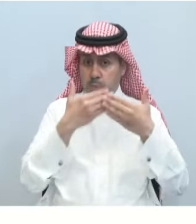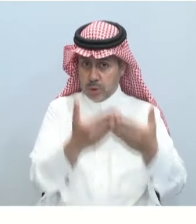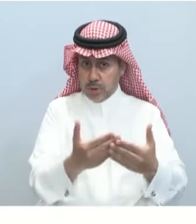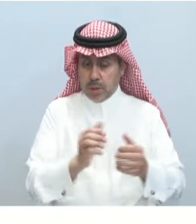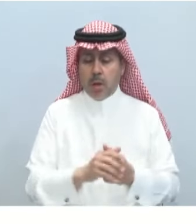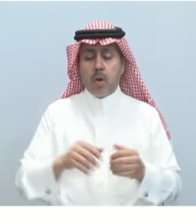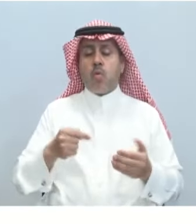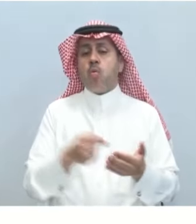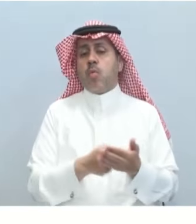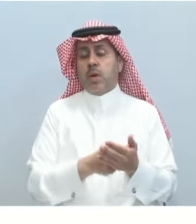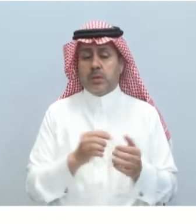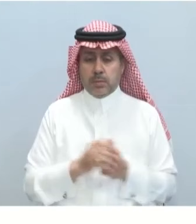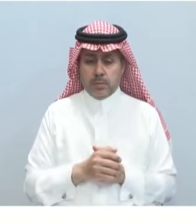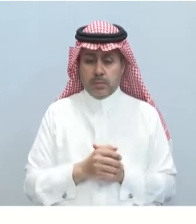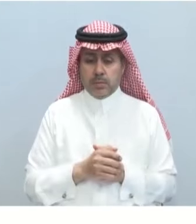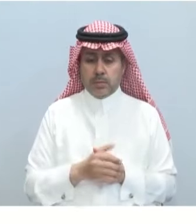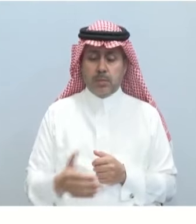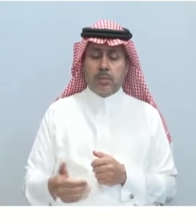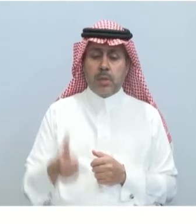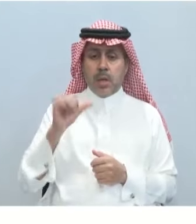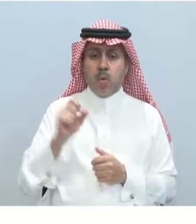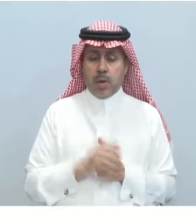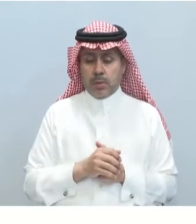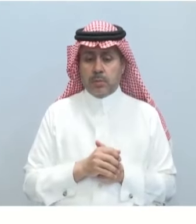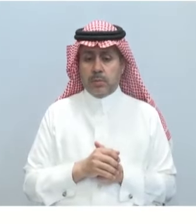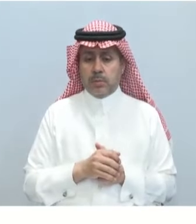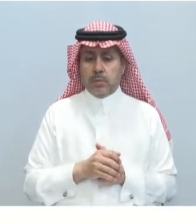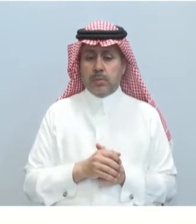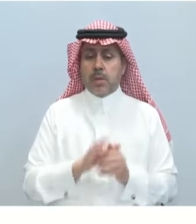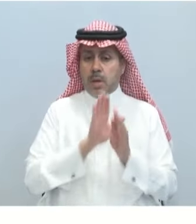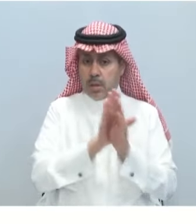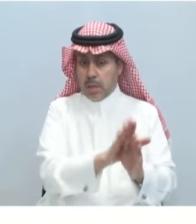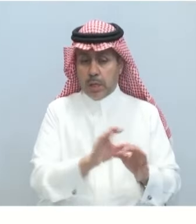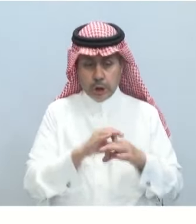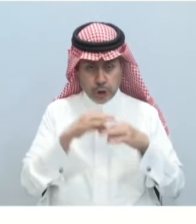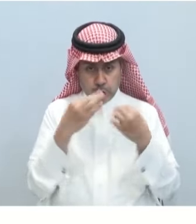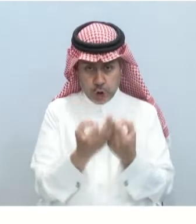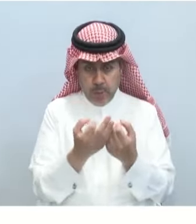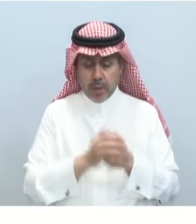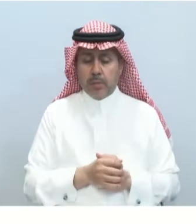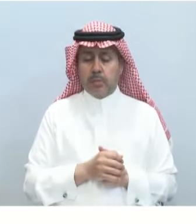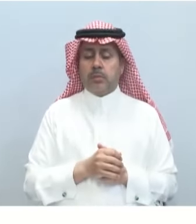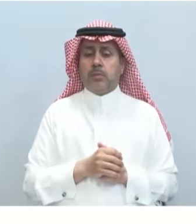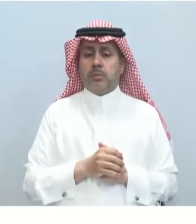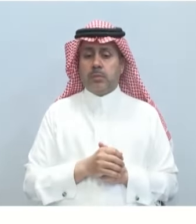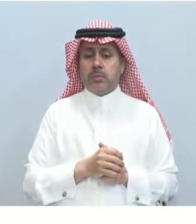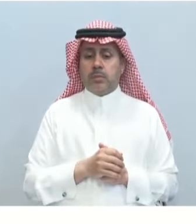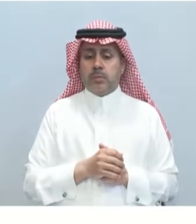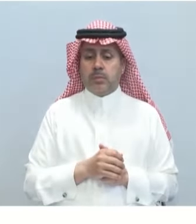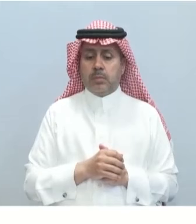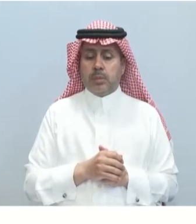والمعالجه والعمل على توفير الايوائي والرعايه الاجتماعيه والنفسيه والصحيه المساعده والمساعده المساعده